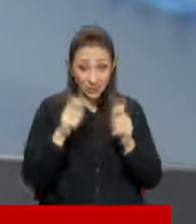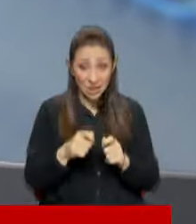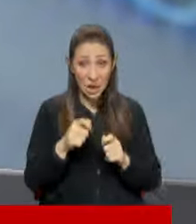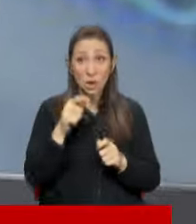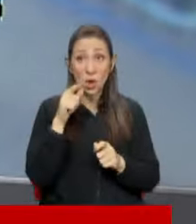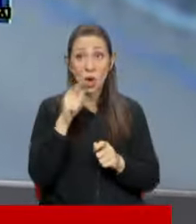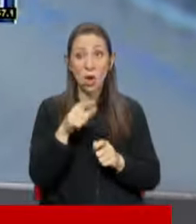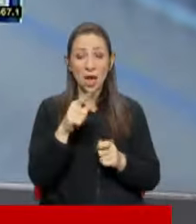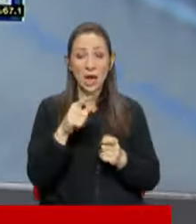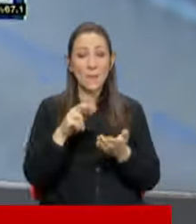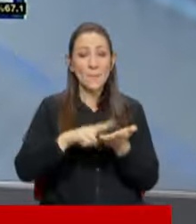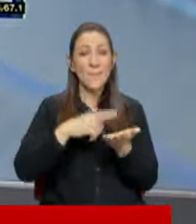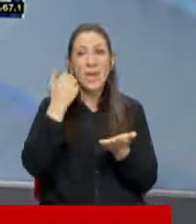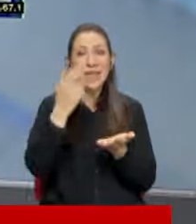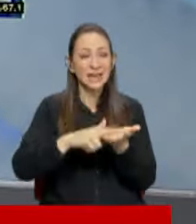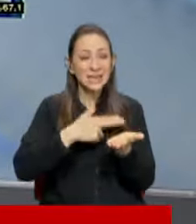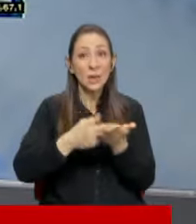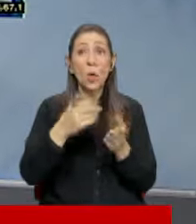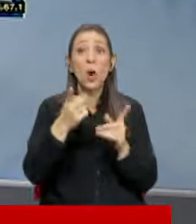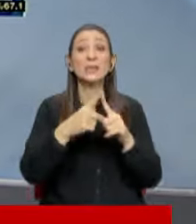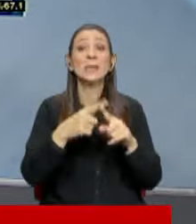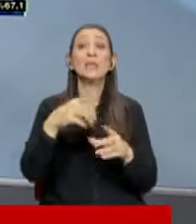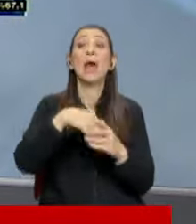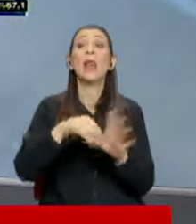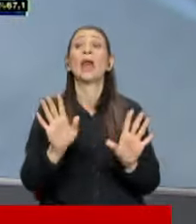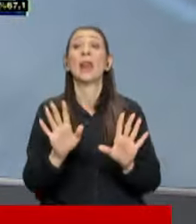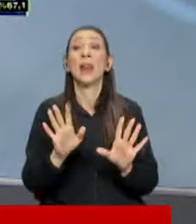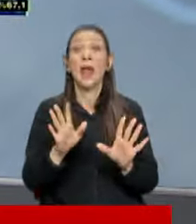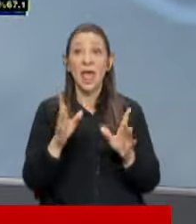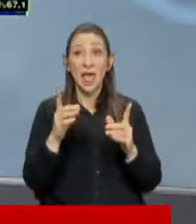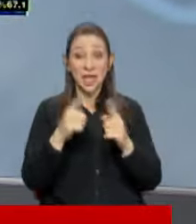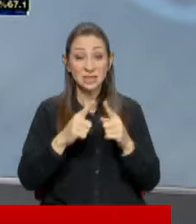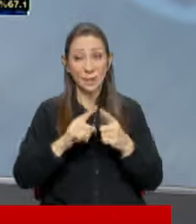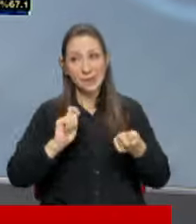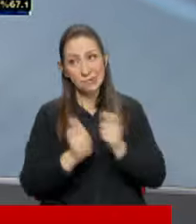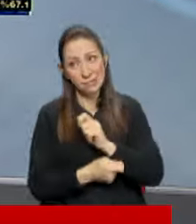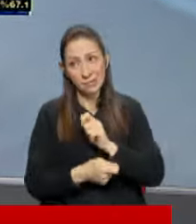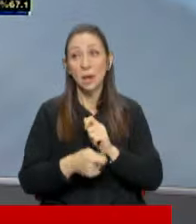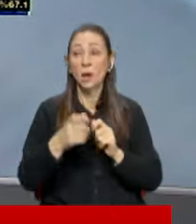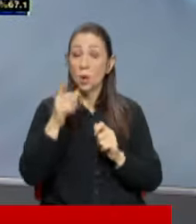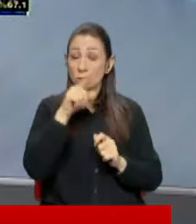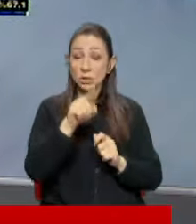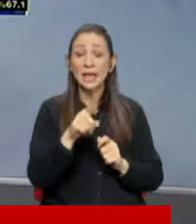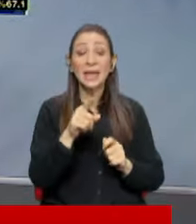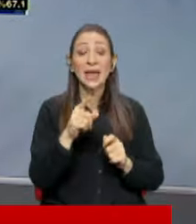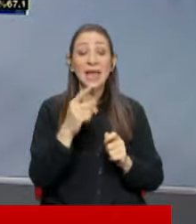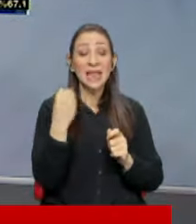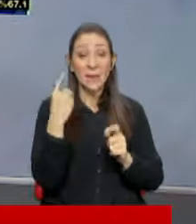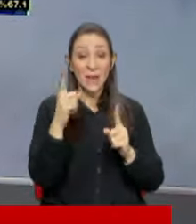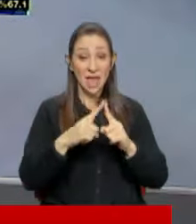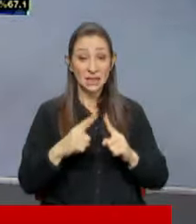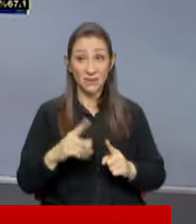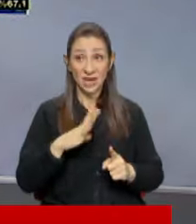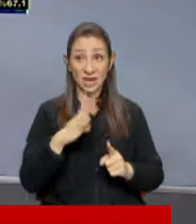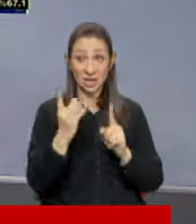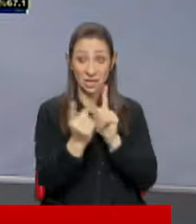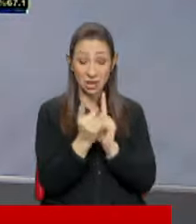o krem peynirler, onlar o hesaba dahil edilmiyor. Çünkü hesabı şaşırtıyor. Artık yeni bir hesap var